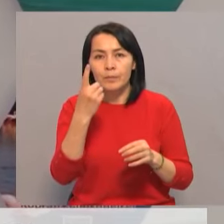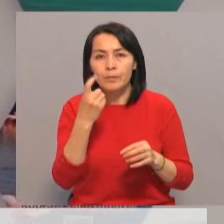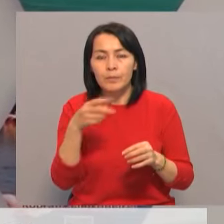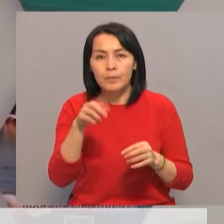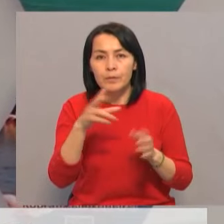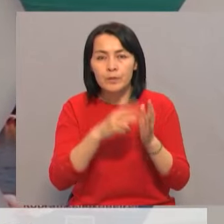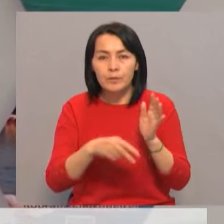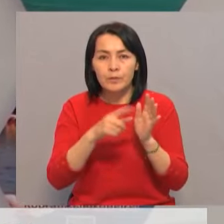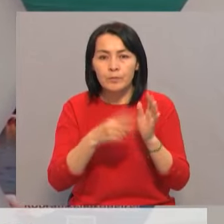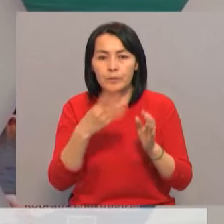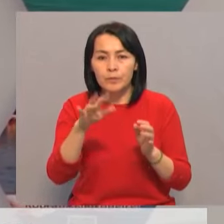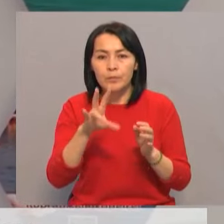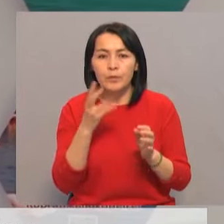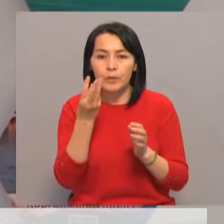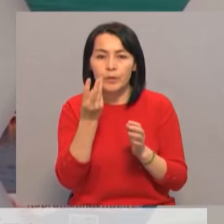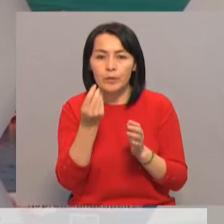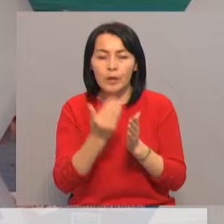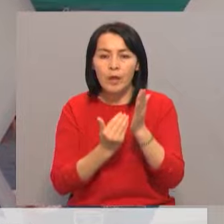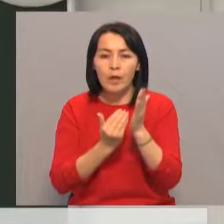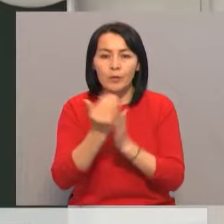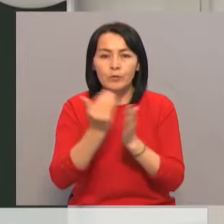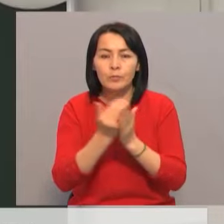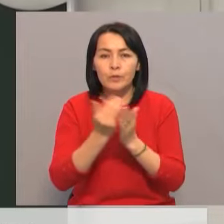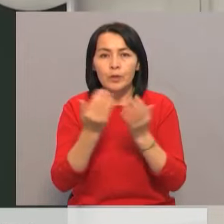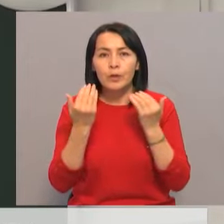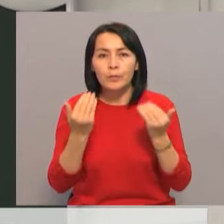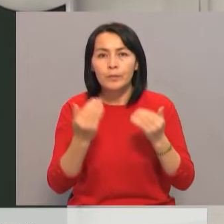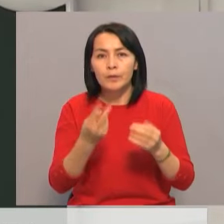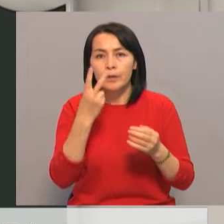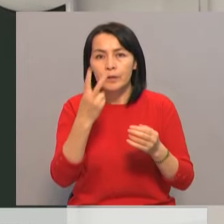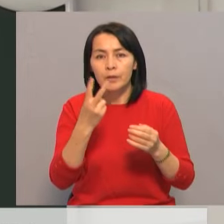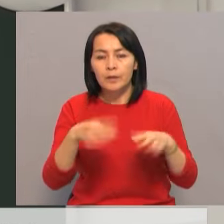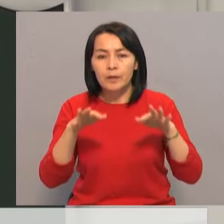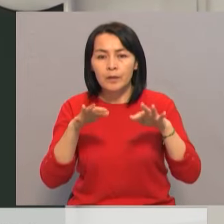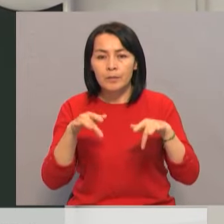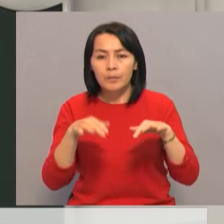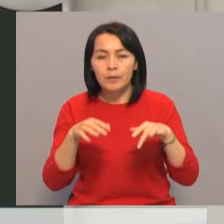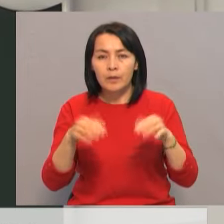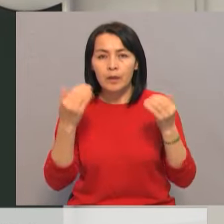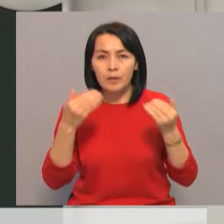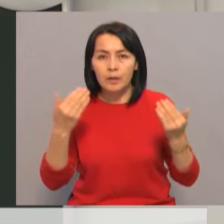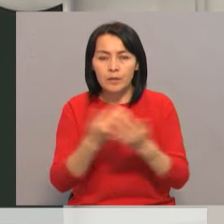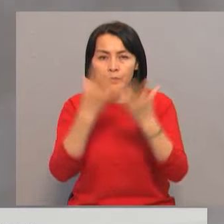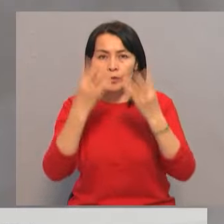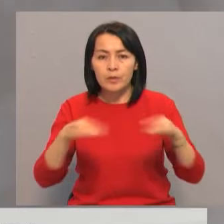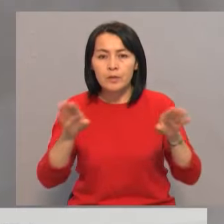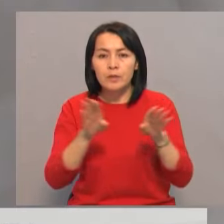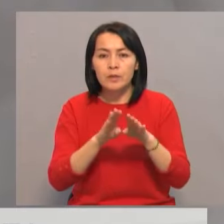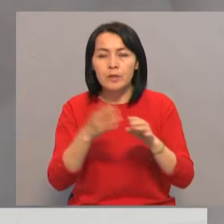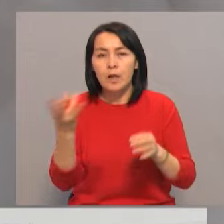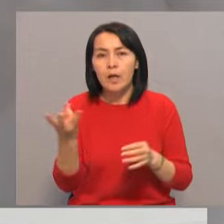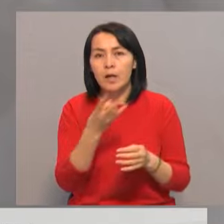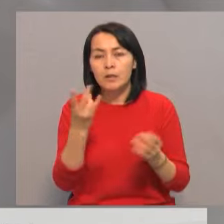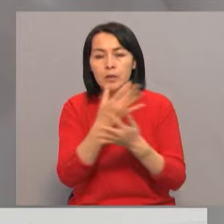1 миллиард 874 миллион теңгеге жуық қаржы жұмсалған. Мұнда екі информатика, арнайы заман талабына сай үлгідегі